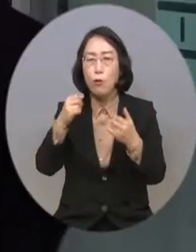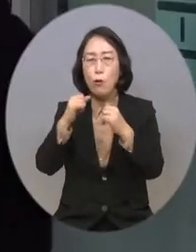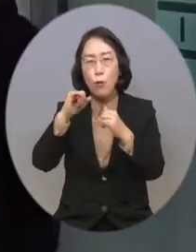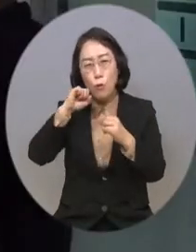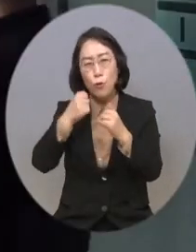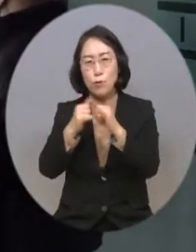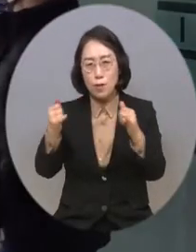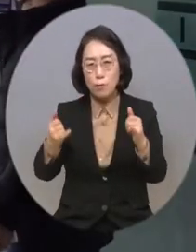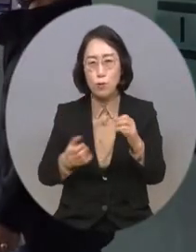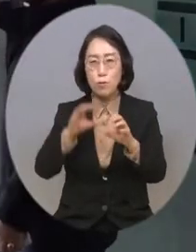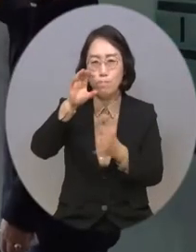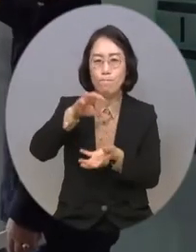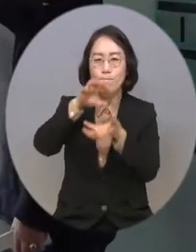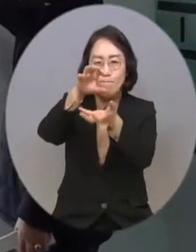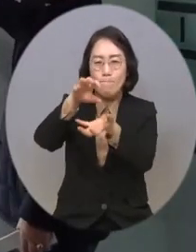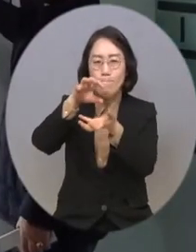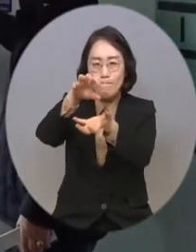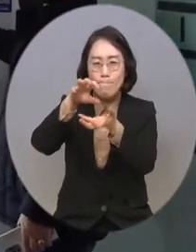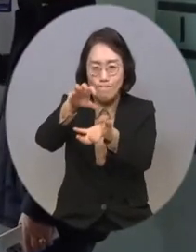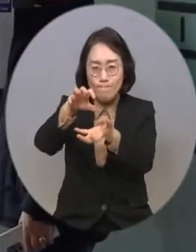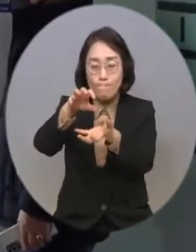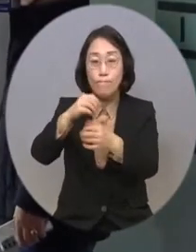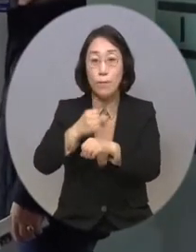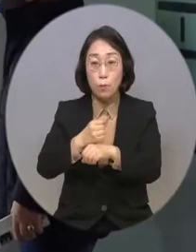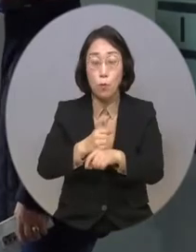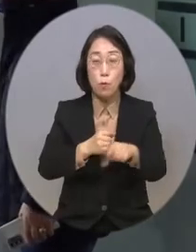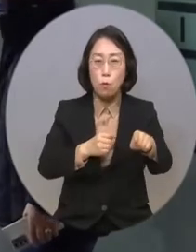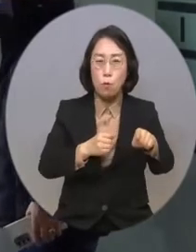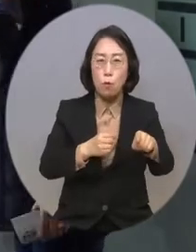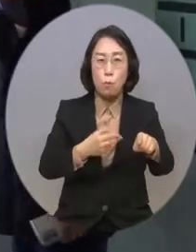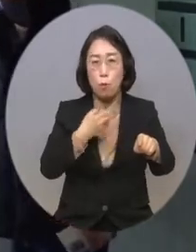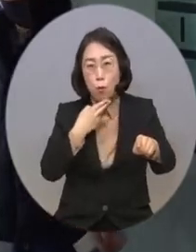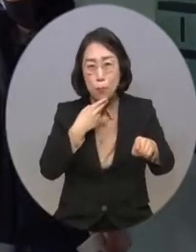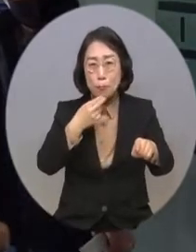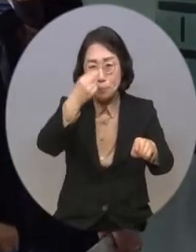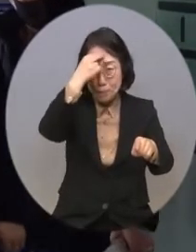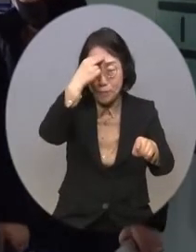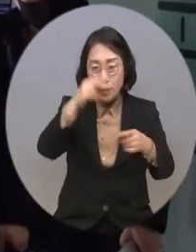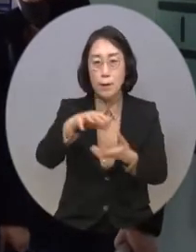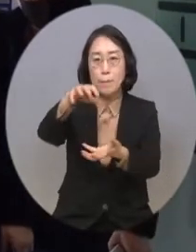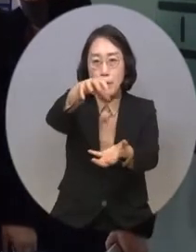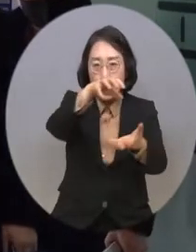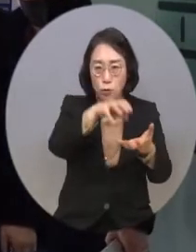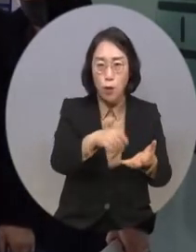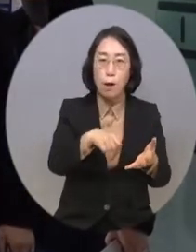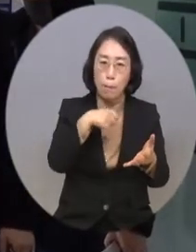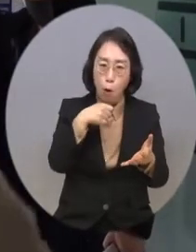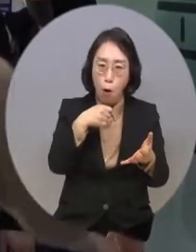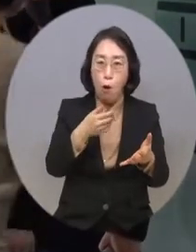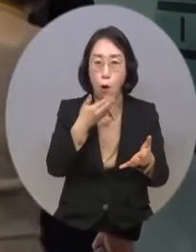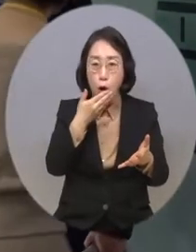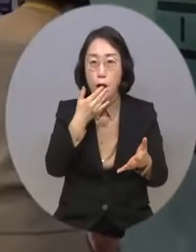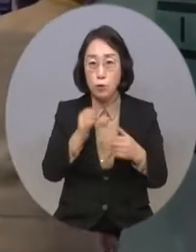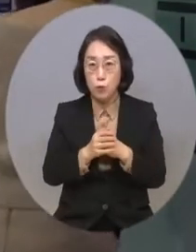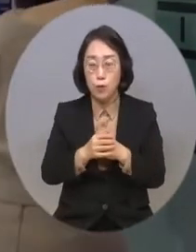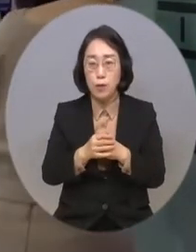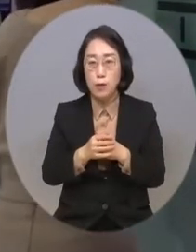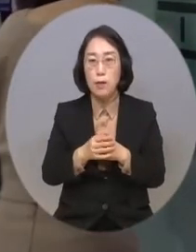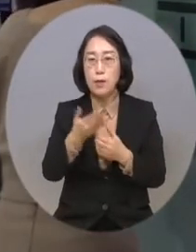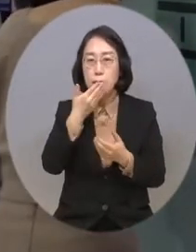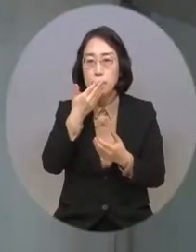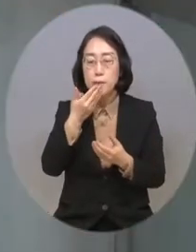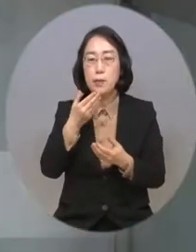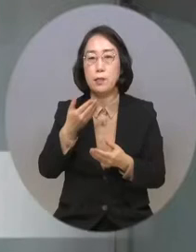누구나 채울 수 있고 어려움을 겪고 있는 주민 누구나 꺼내가 끼니를 해결할 수 있는 음식 창고인